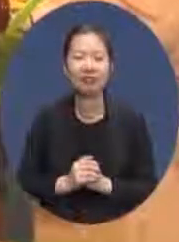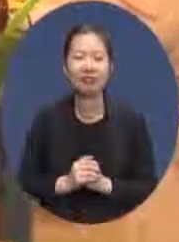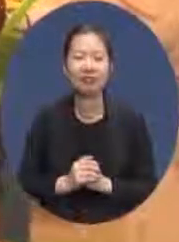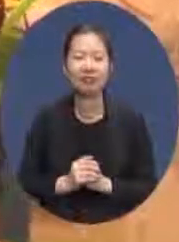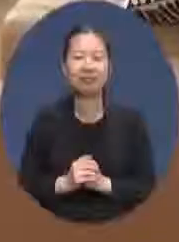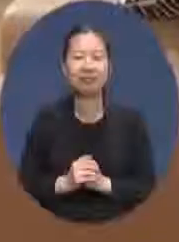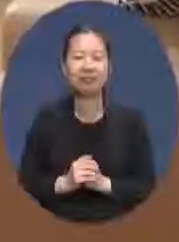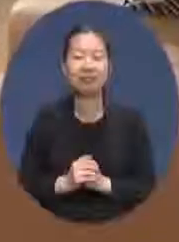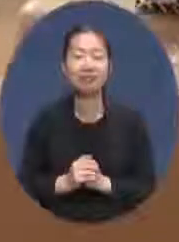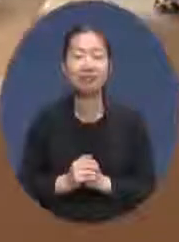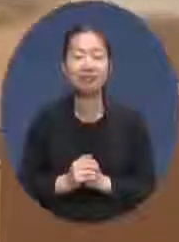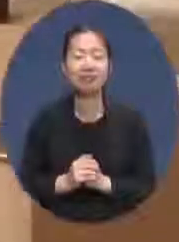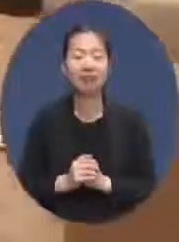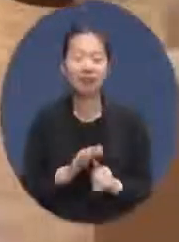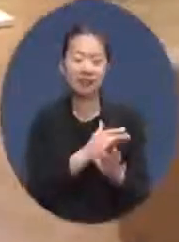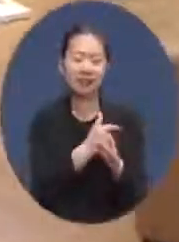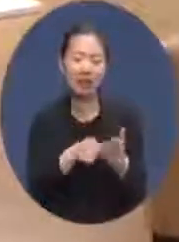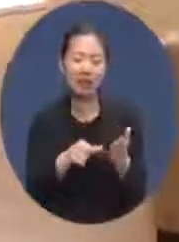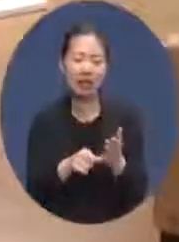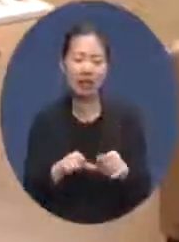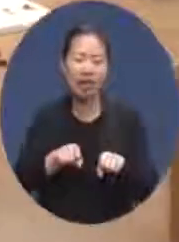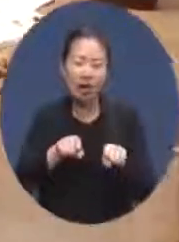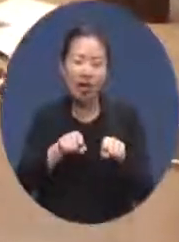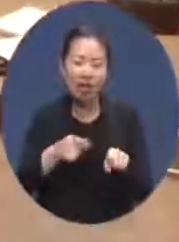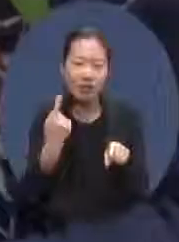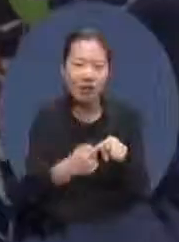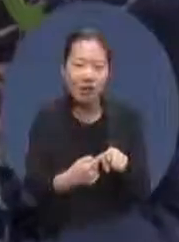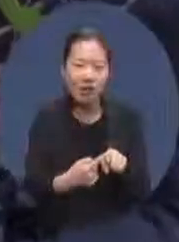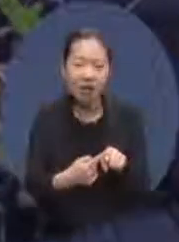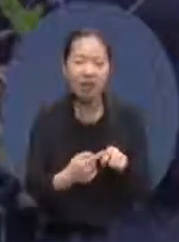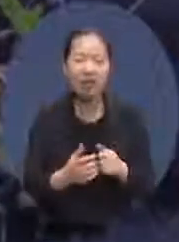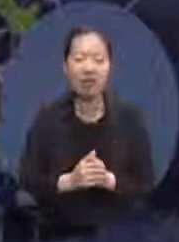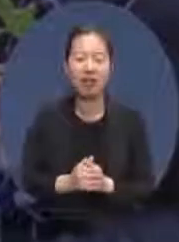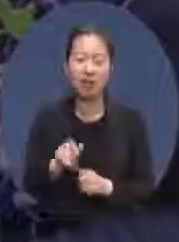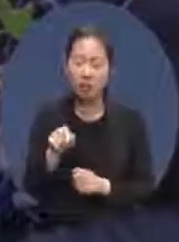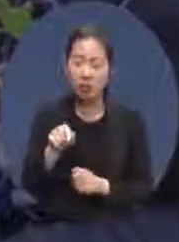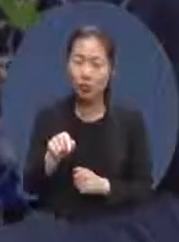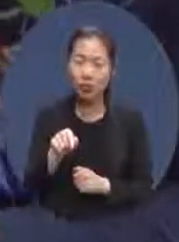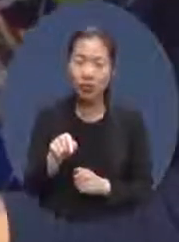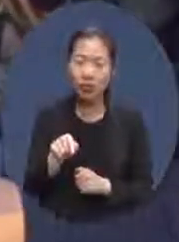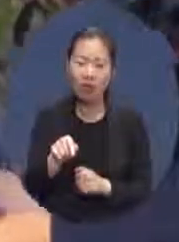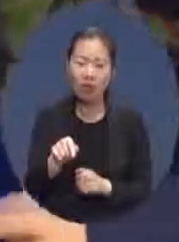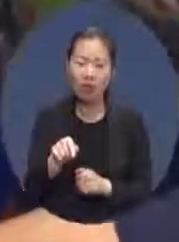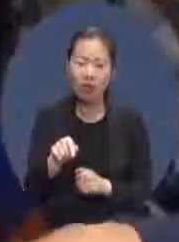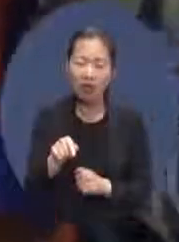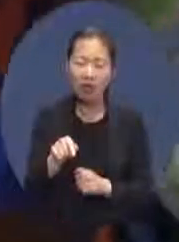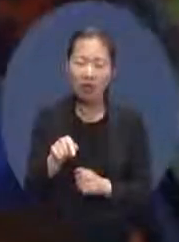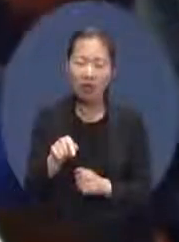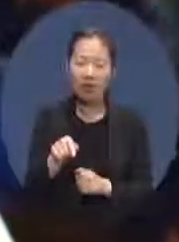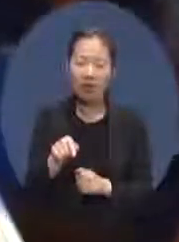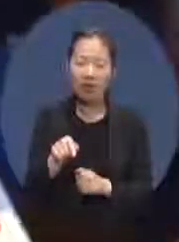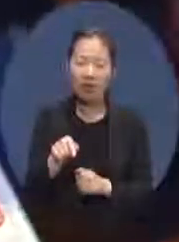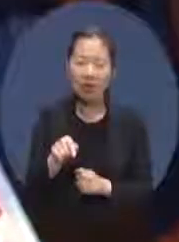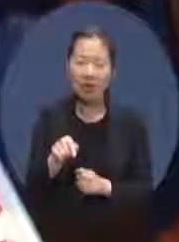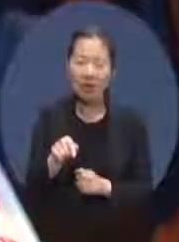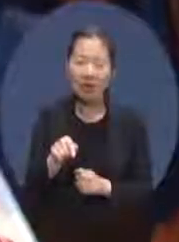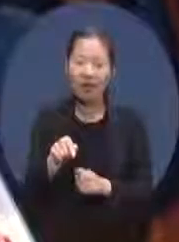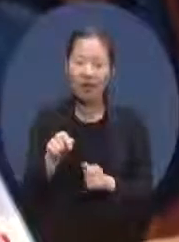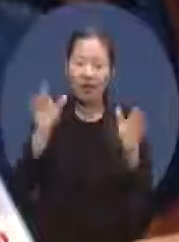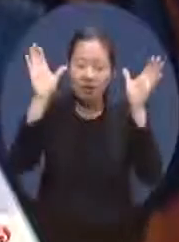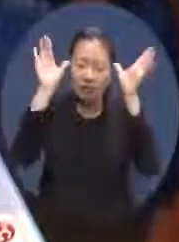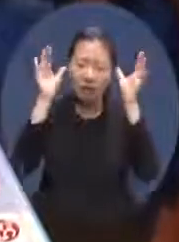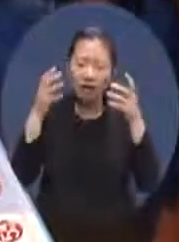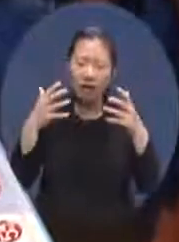그치? 장난감을 치우다가도 이거는? 개. 사자라는 소리야, 개라는